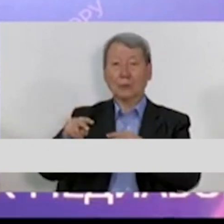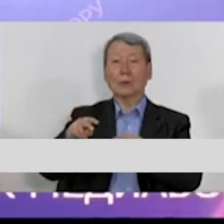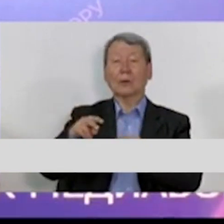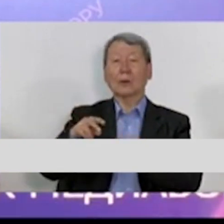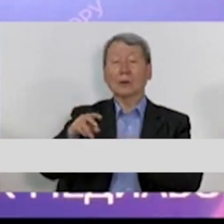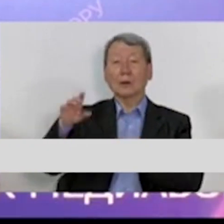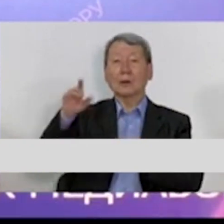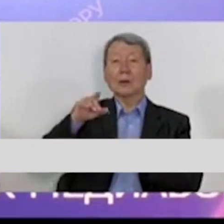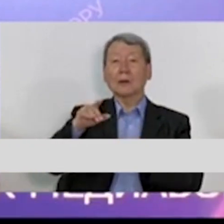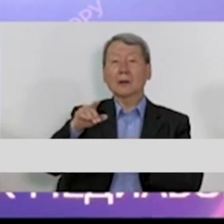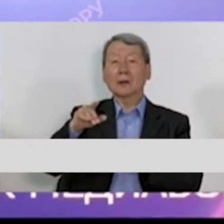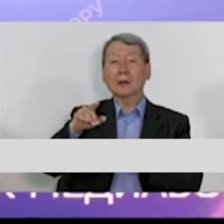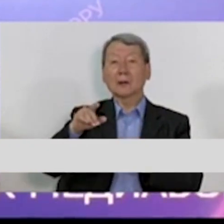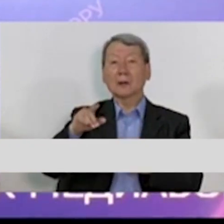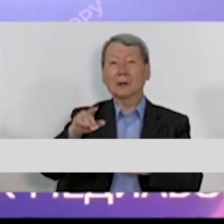негизинен ошол